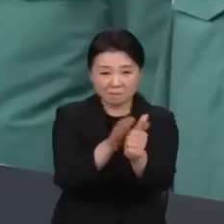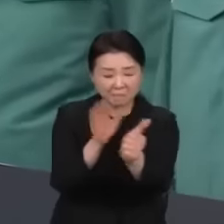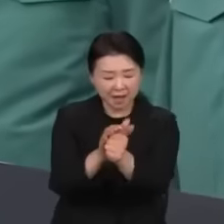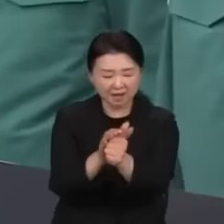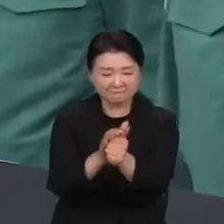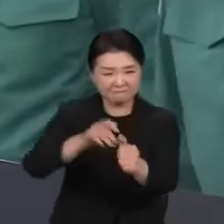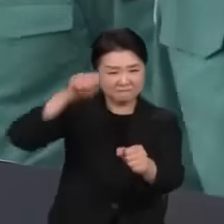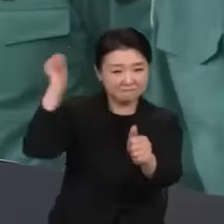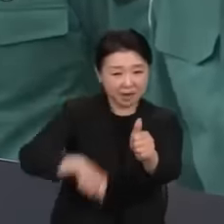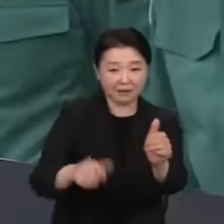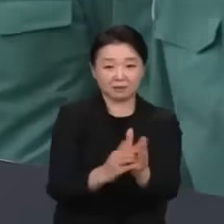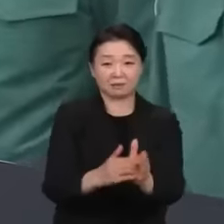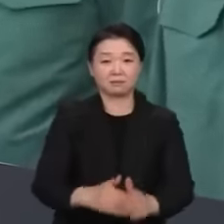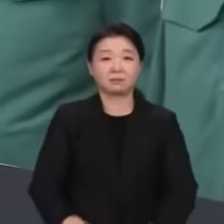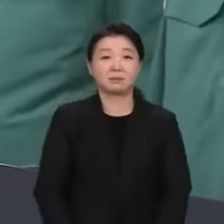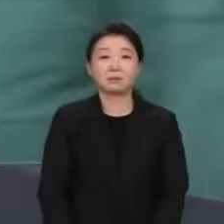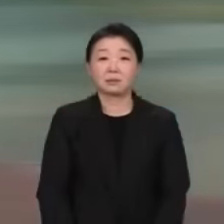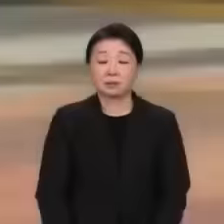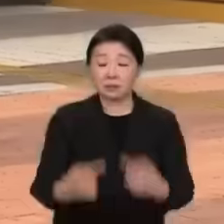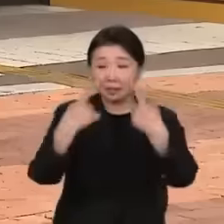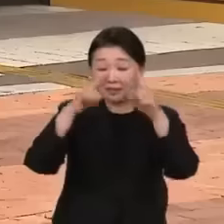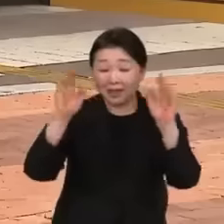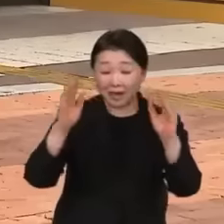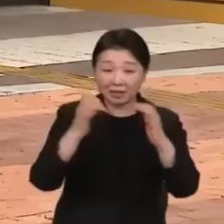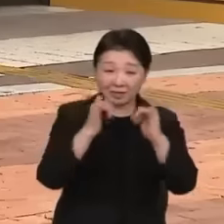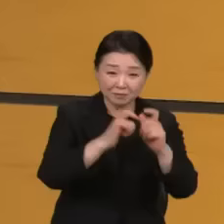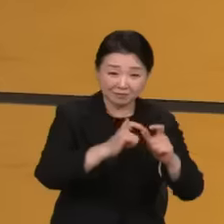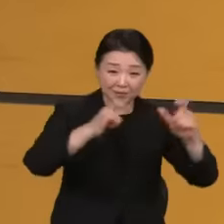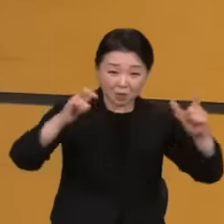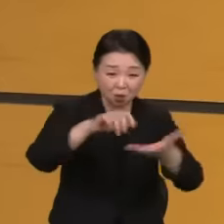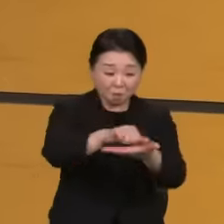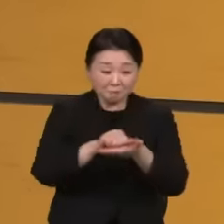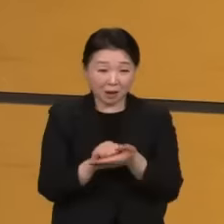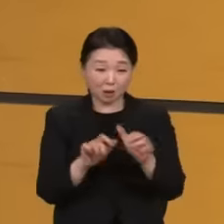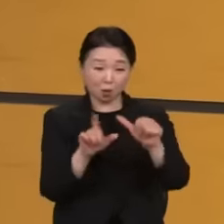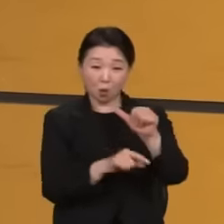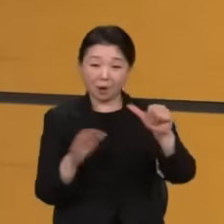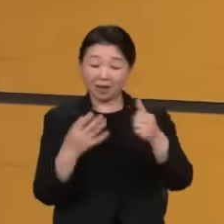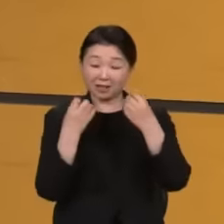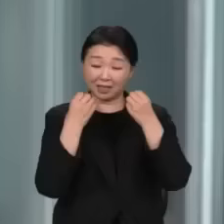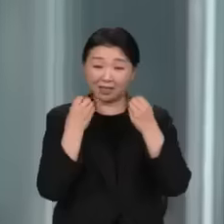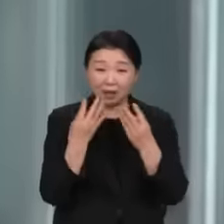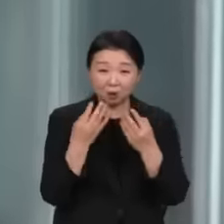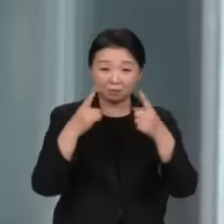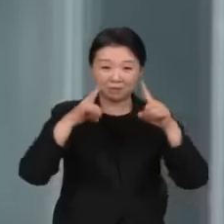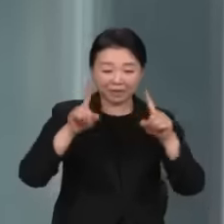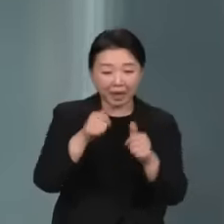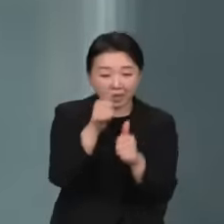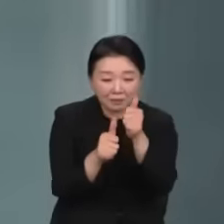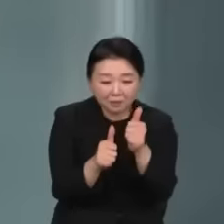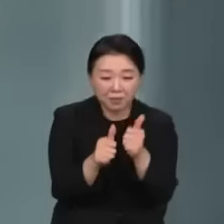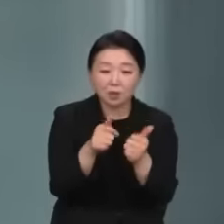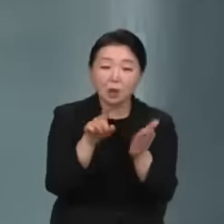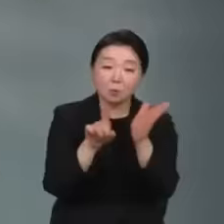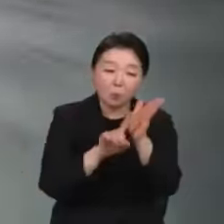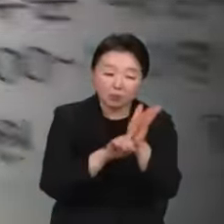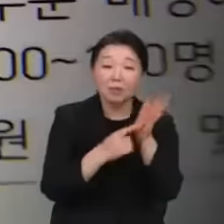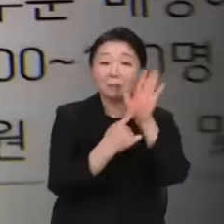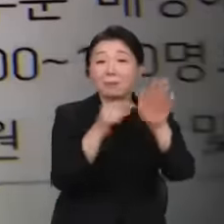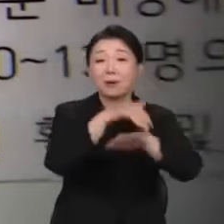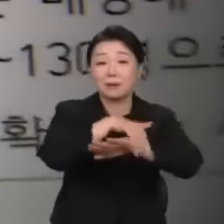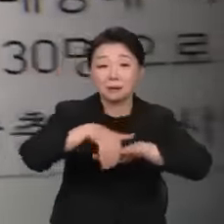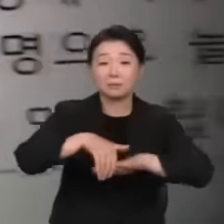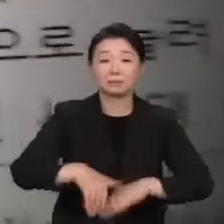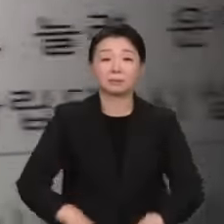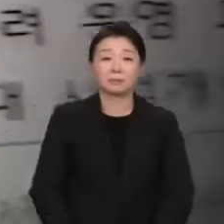못 박았습니다. 각 대학은 늘어난 인원을 반영해 5월까지 새로운 입시 모집 요강을 발표합니다.